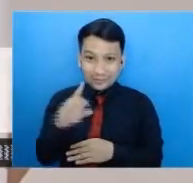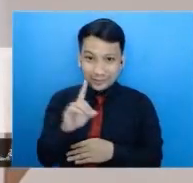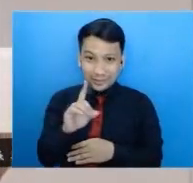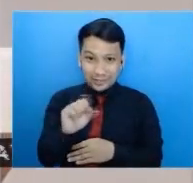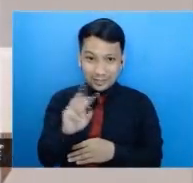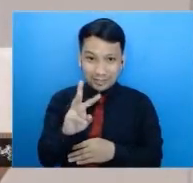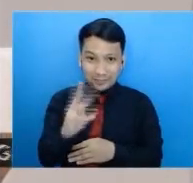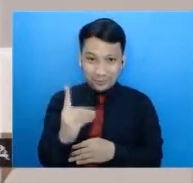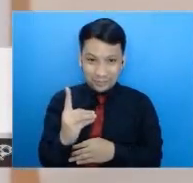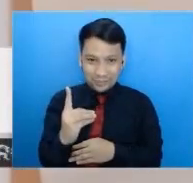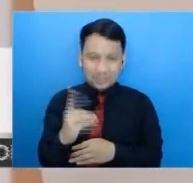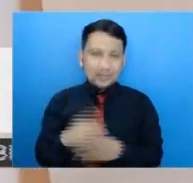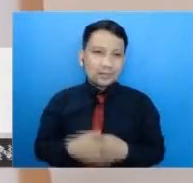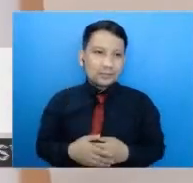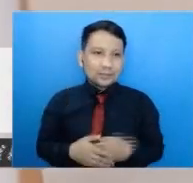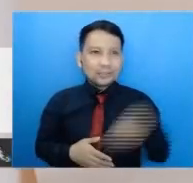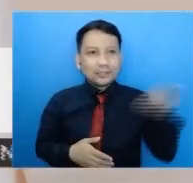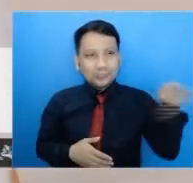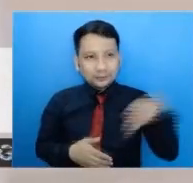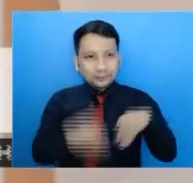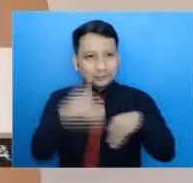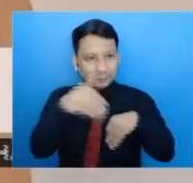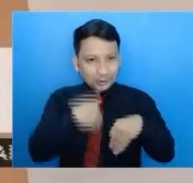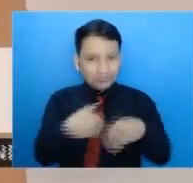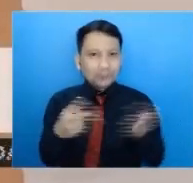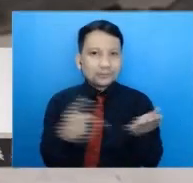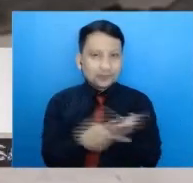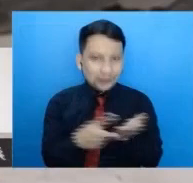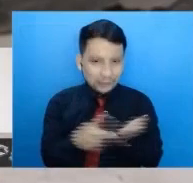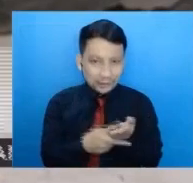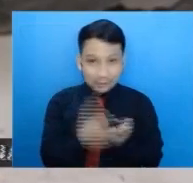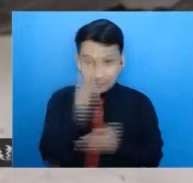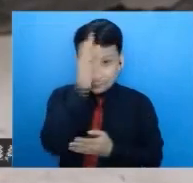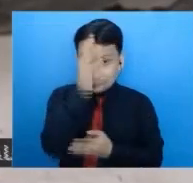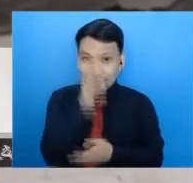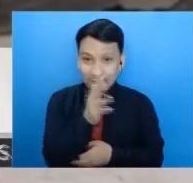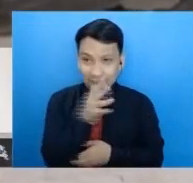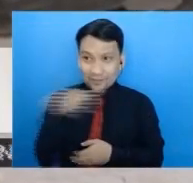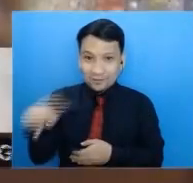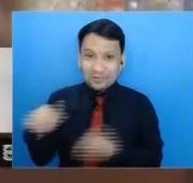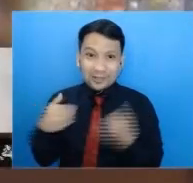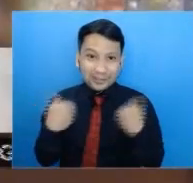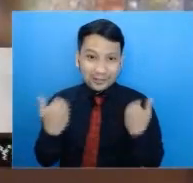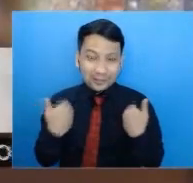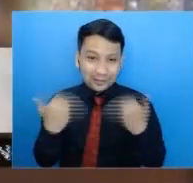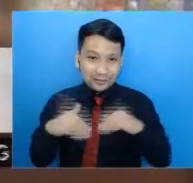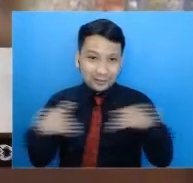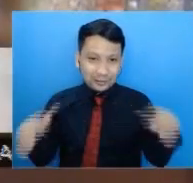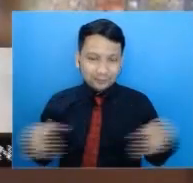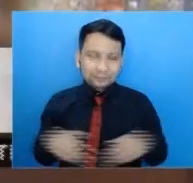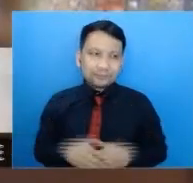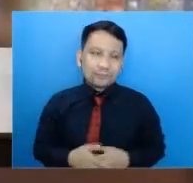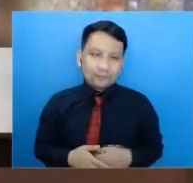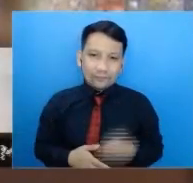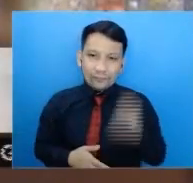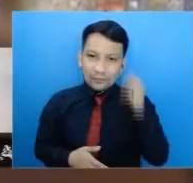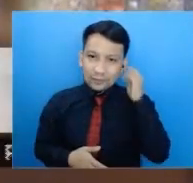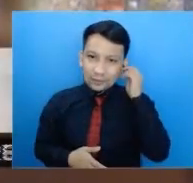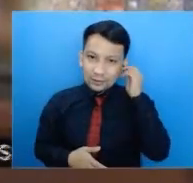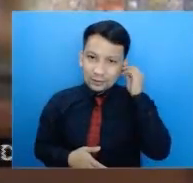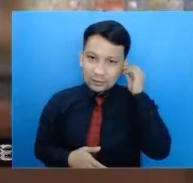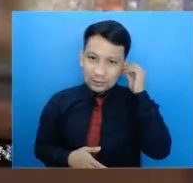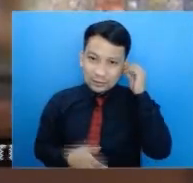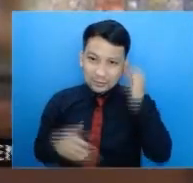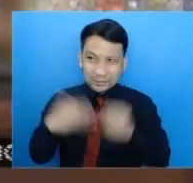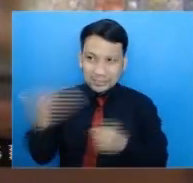daw ipinatawag sa barangay at tinikita ng mga magulang ng mga sangkot ng kabataan. Nagsawa na po sa ano, katitikit po dyan. Lahat